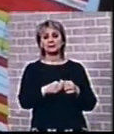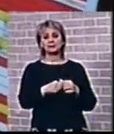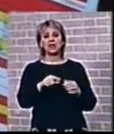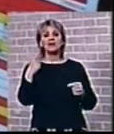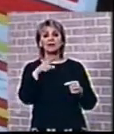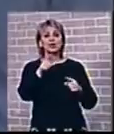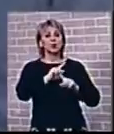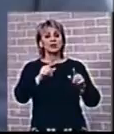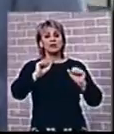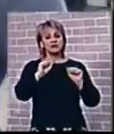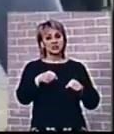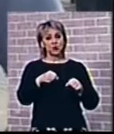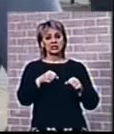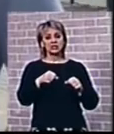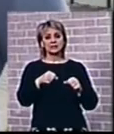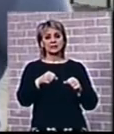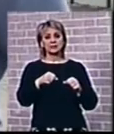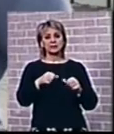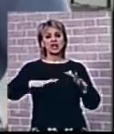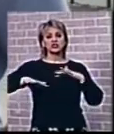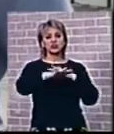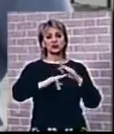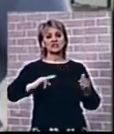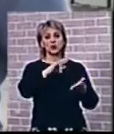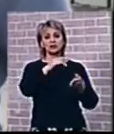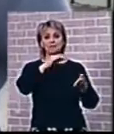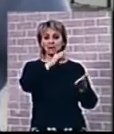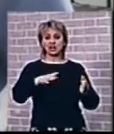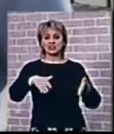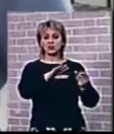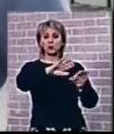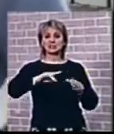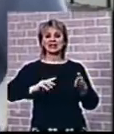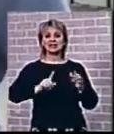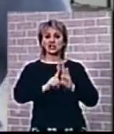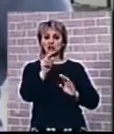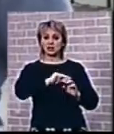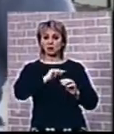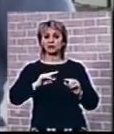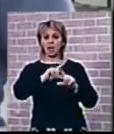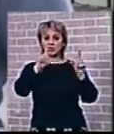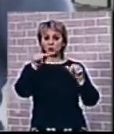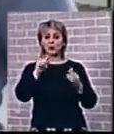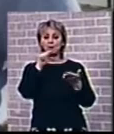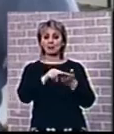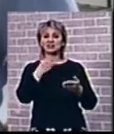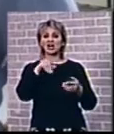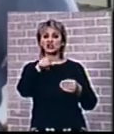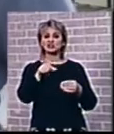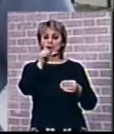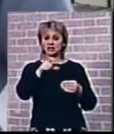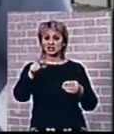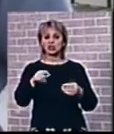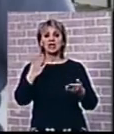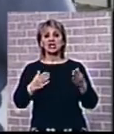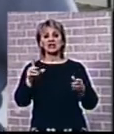Во-первых, это уникальная возможность. На территорию взлетной полосы после запуска аэропорта можно будет попасть только в качестве пассажира либо